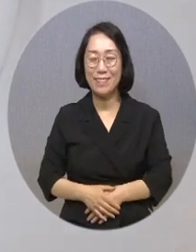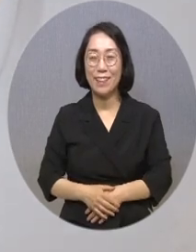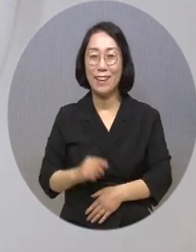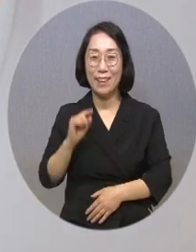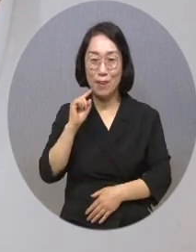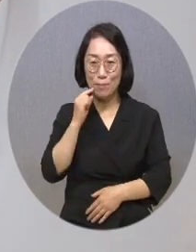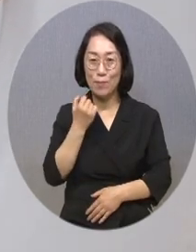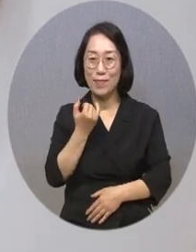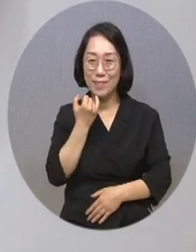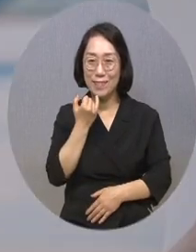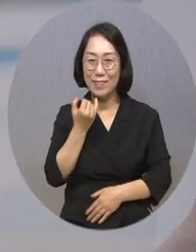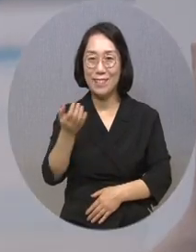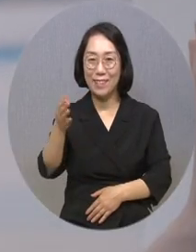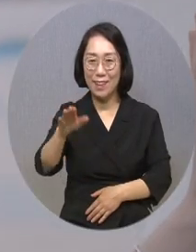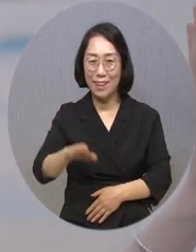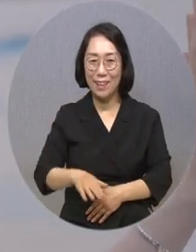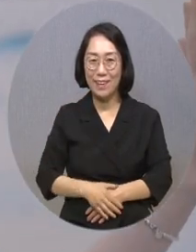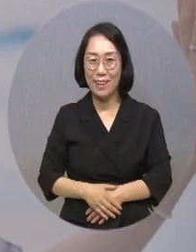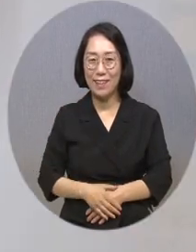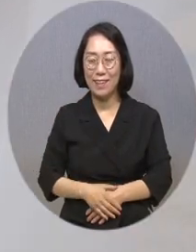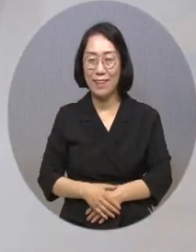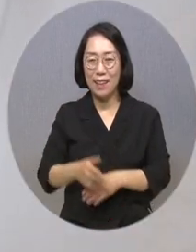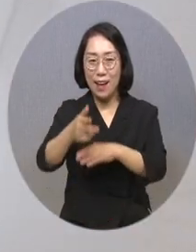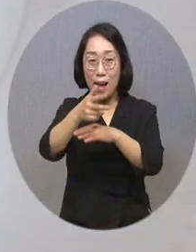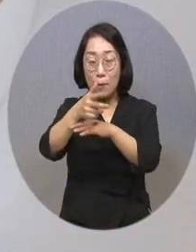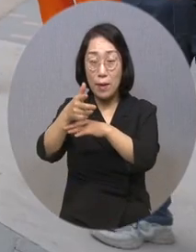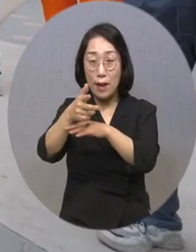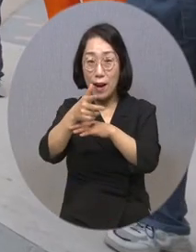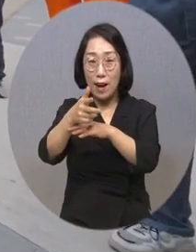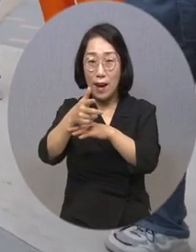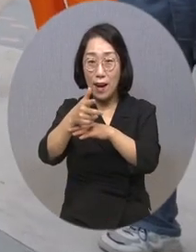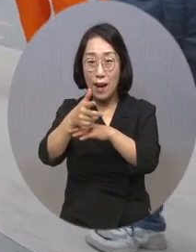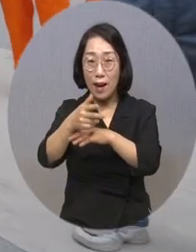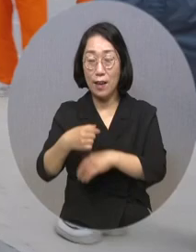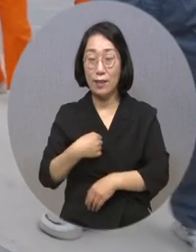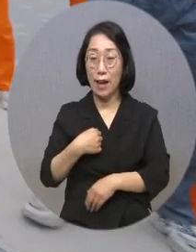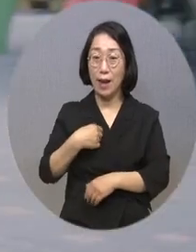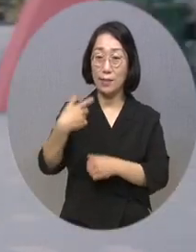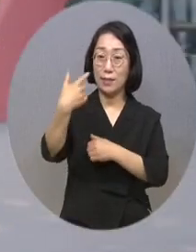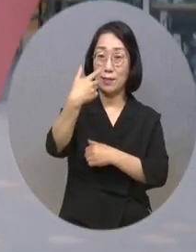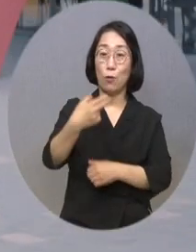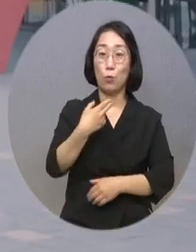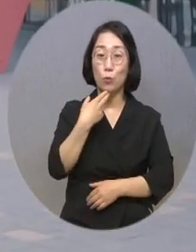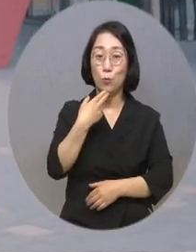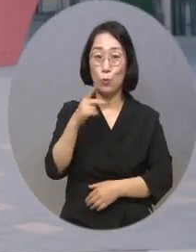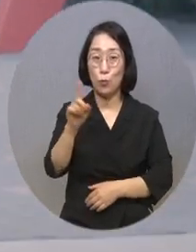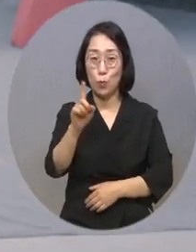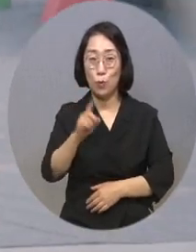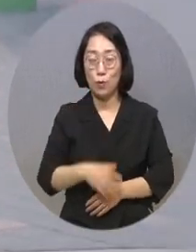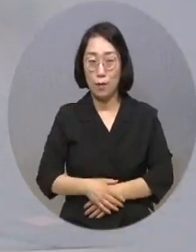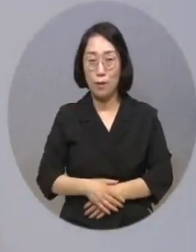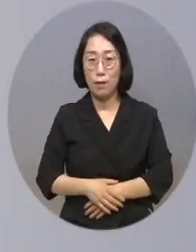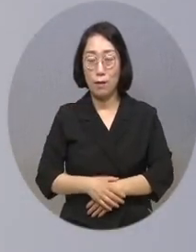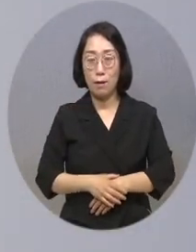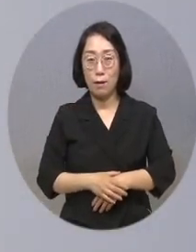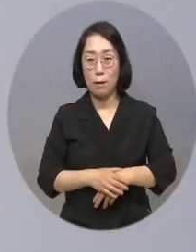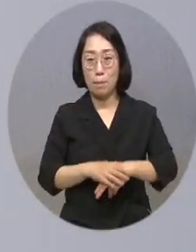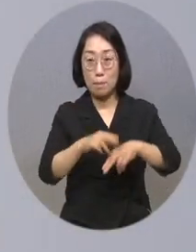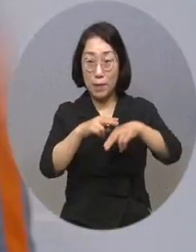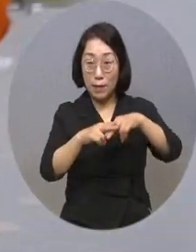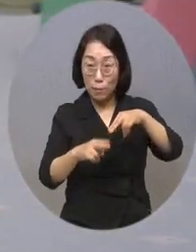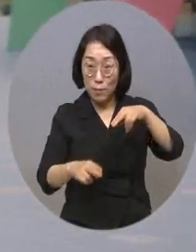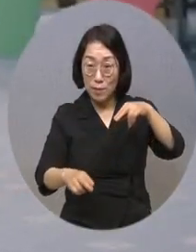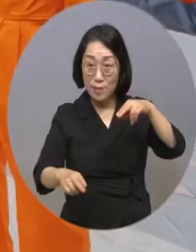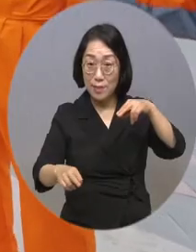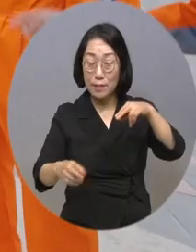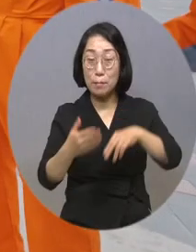괜찮은데. 아니, 죄송한데 카메라에서 생각하다가 지금 저희 누가 찍어서 지금 사장님 얘기하고 계시는데. 돈 있네요. 맞다, 저 미끄럼틀을 탈 수 있다고 제가 검색을 해본